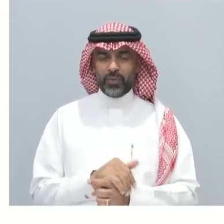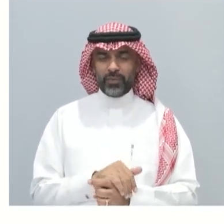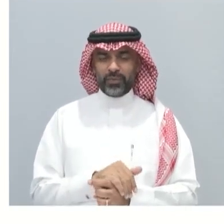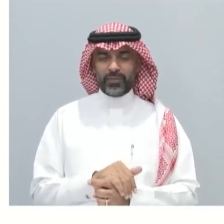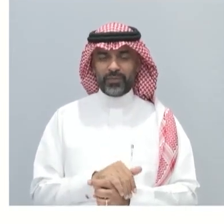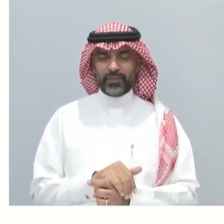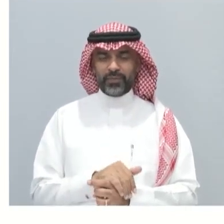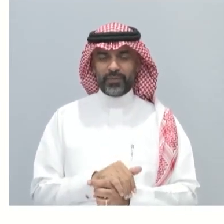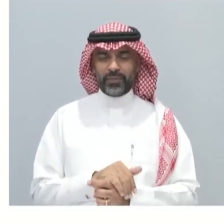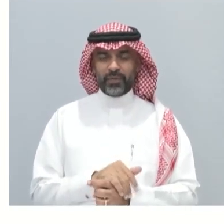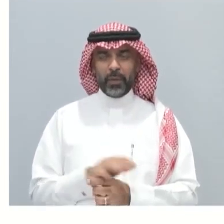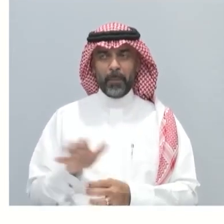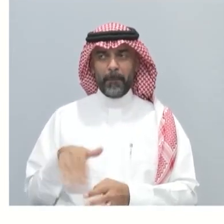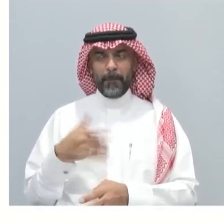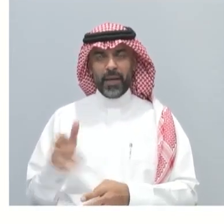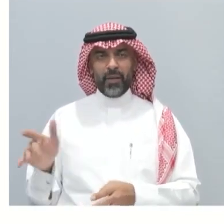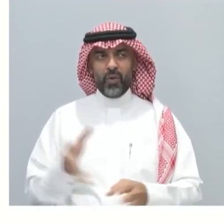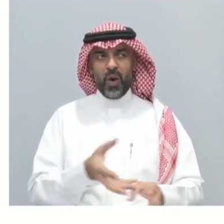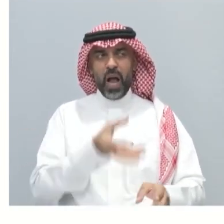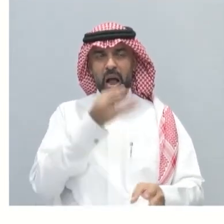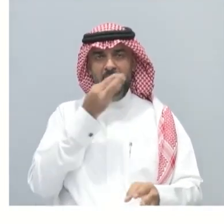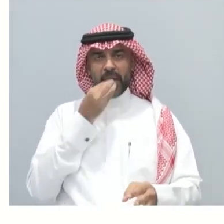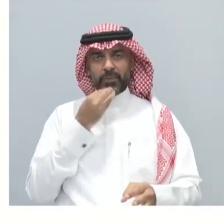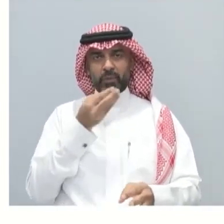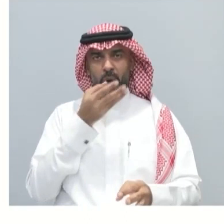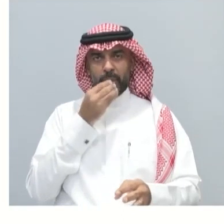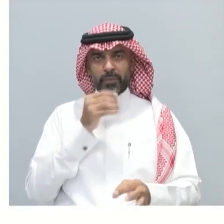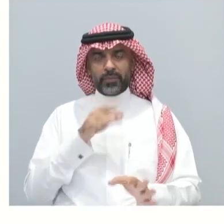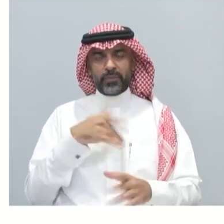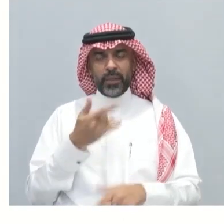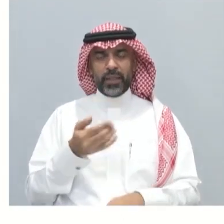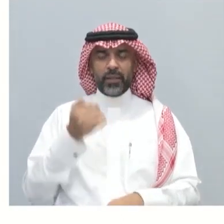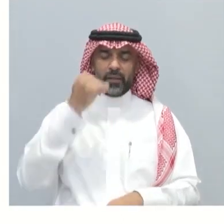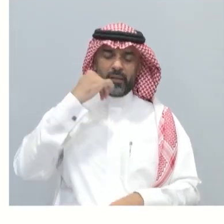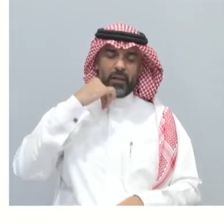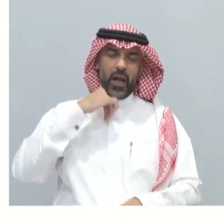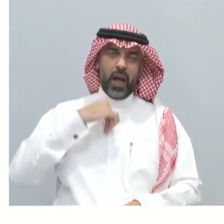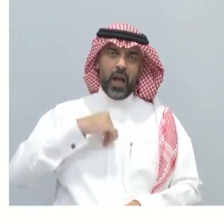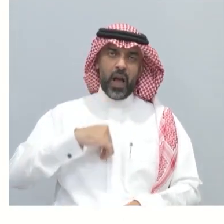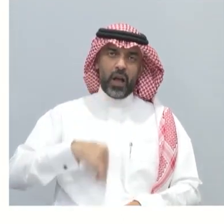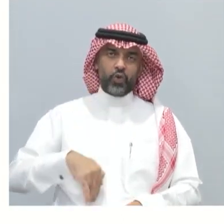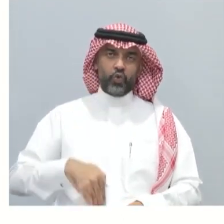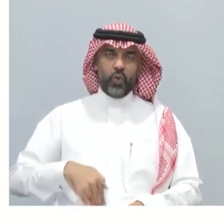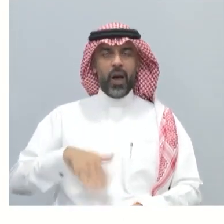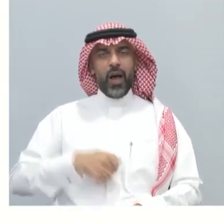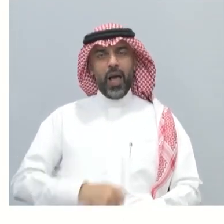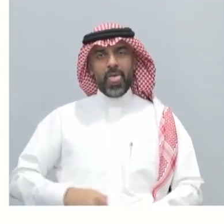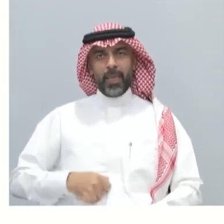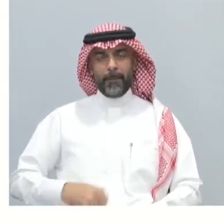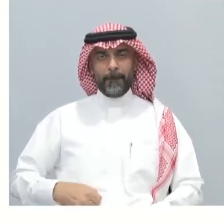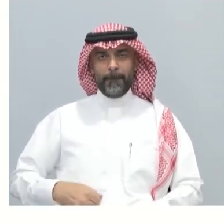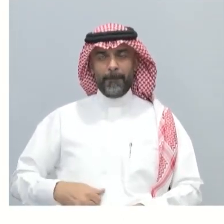يبدا التهام الغذاء الطري ثم يستكمل هضم بقيه الغذاء داخليا اذا